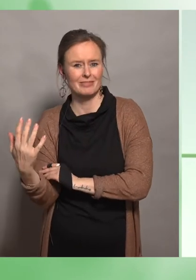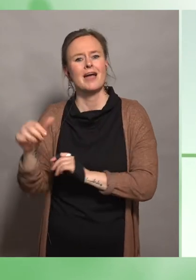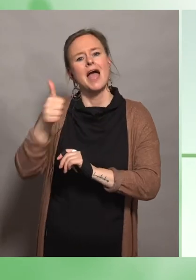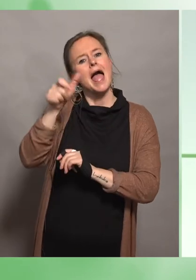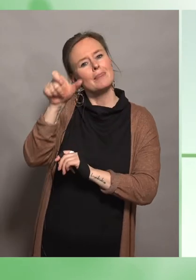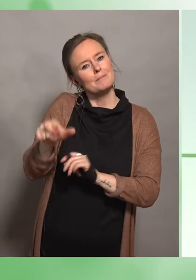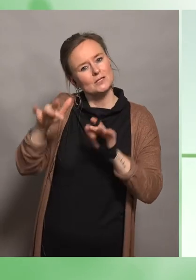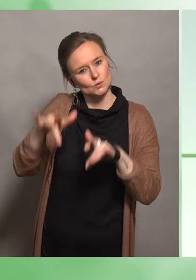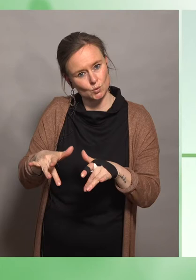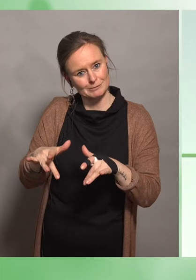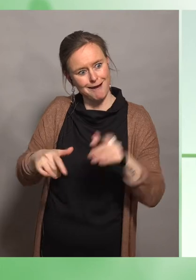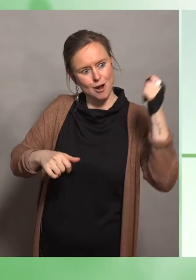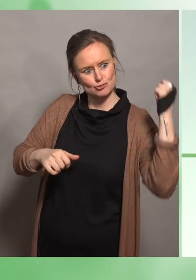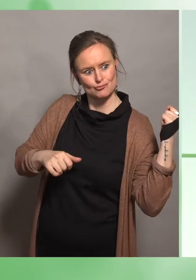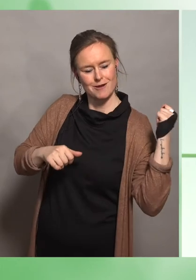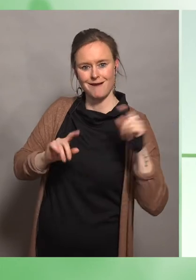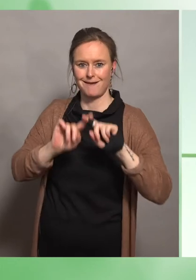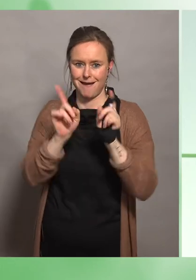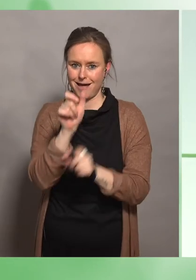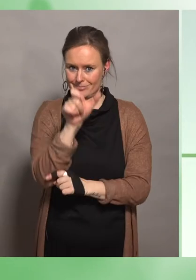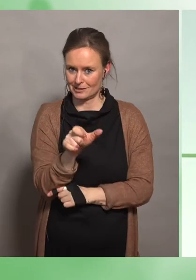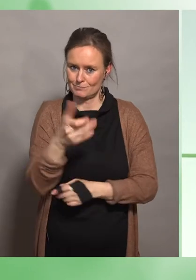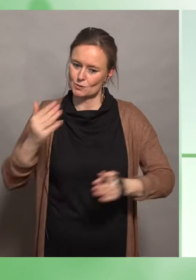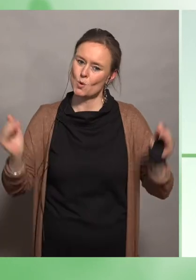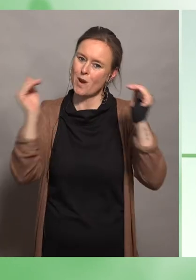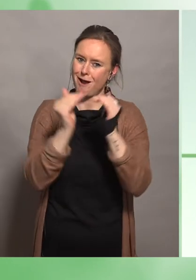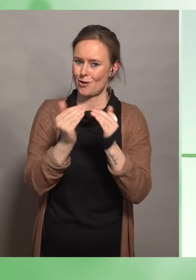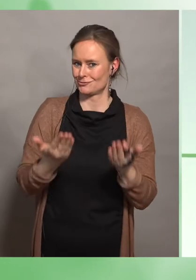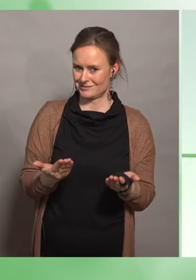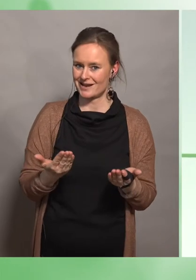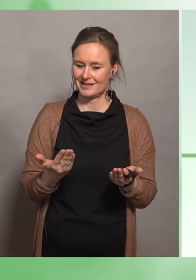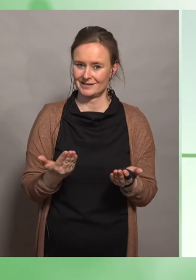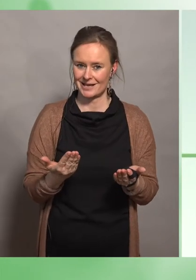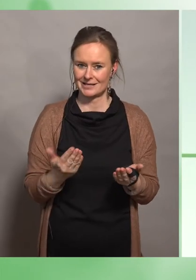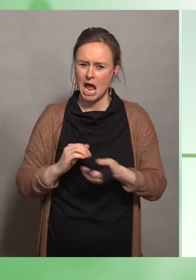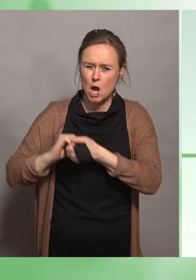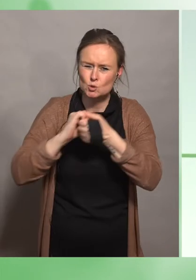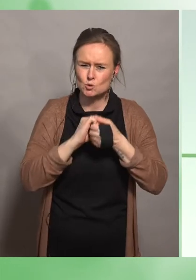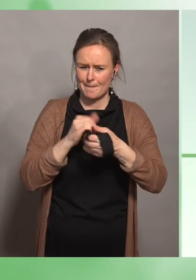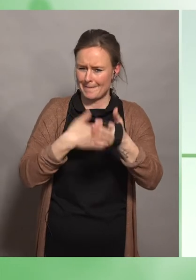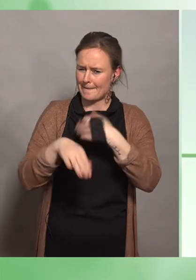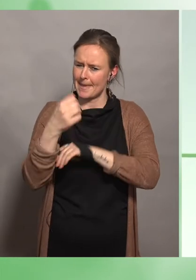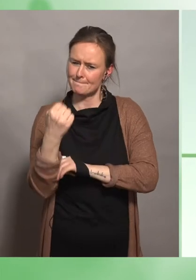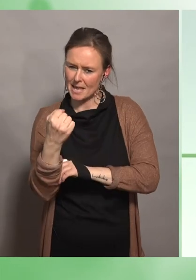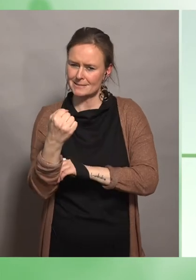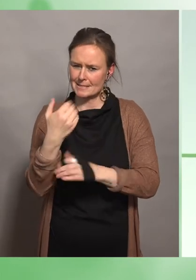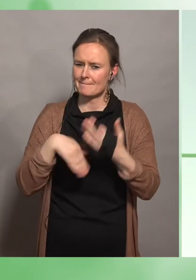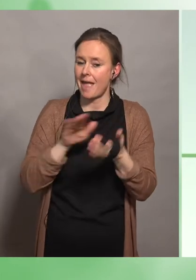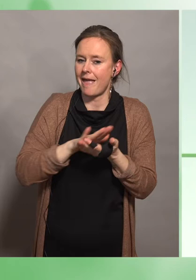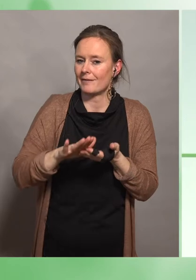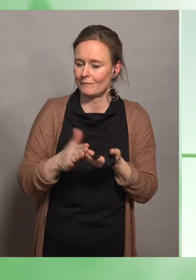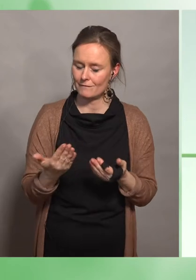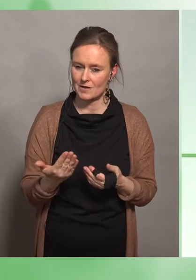Stärken einer anderen Person wieder auszugleichen. Also der Zusammenhalt ist dann um vieles, vieles besser und leichter, bis